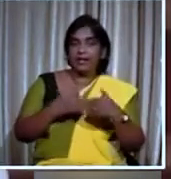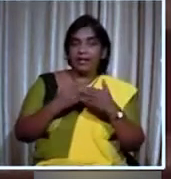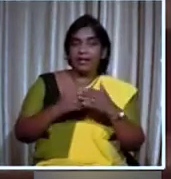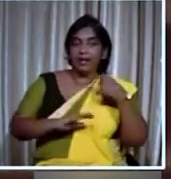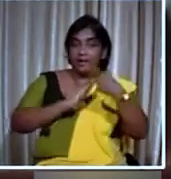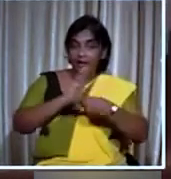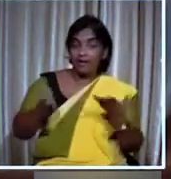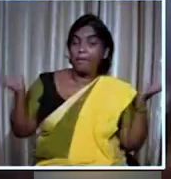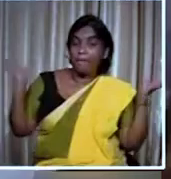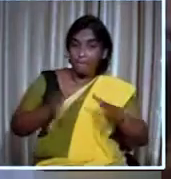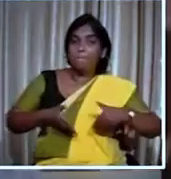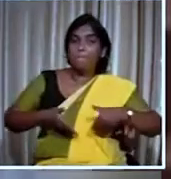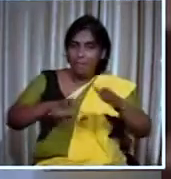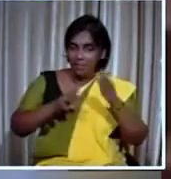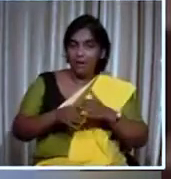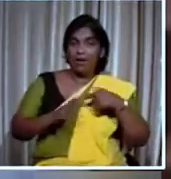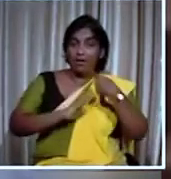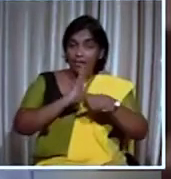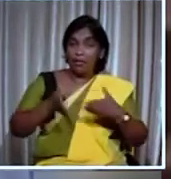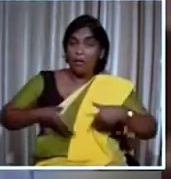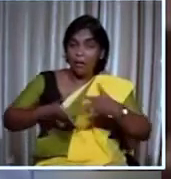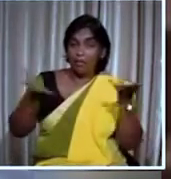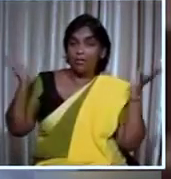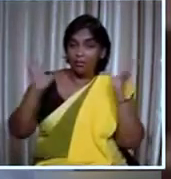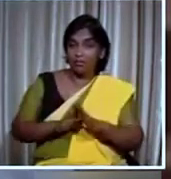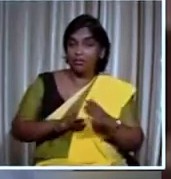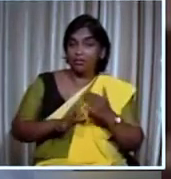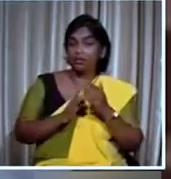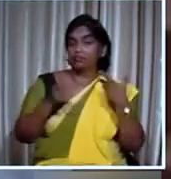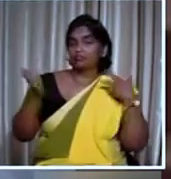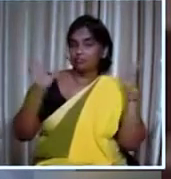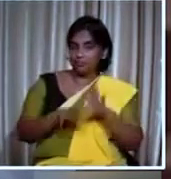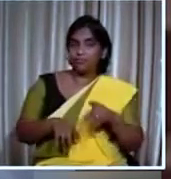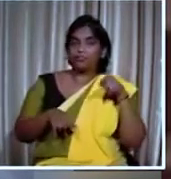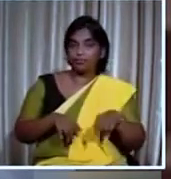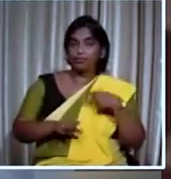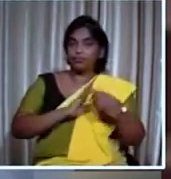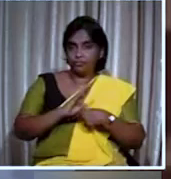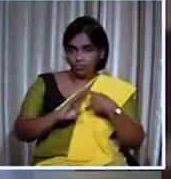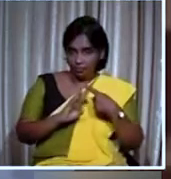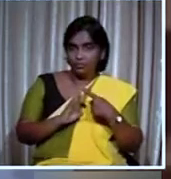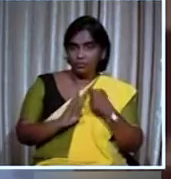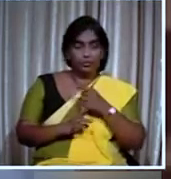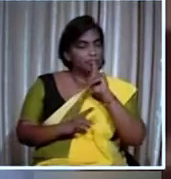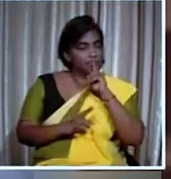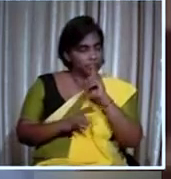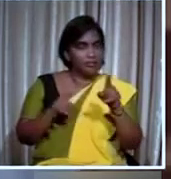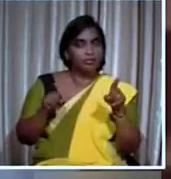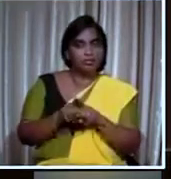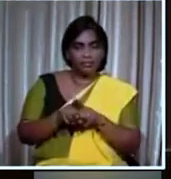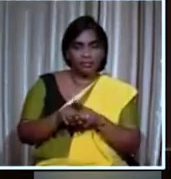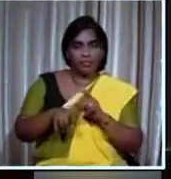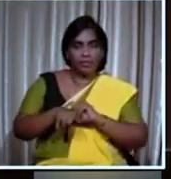රටම ඇවිත් පාරට කියලා රටම ඇවිල්ලා පාරට ගරු මුලසුන මන්ත්‍රීතුමීනි අපේ රටේ මම කිව්වා වගේ